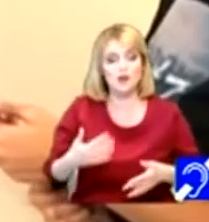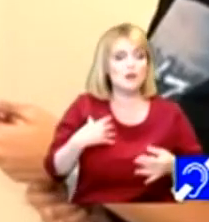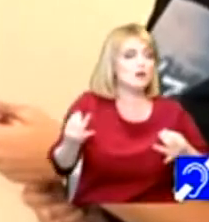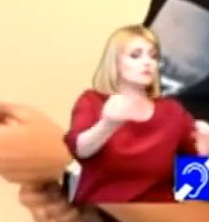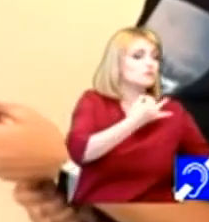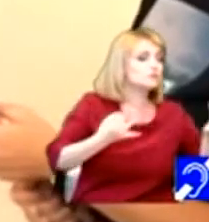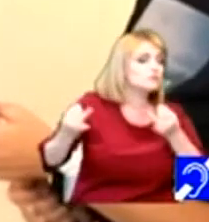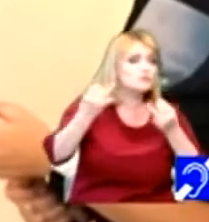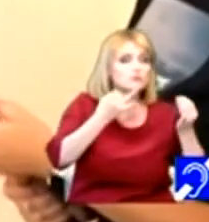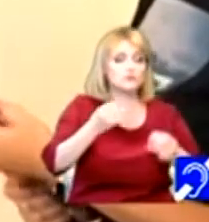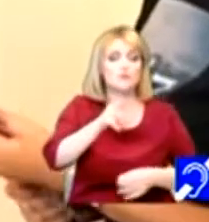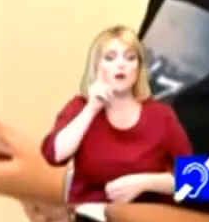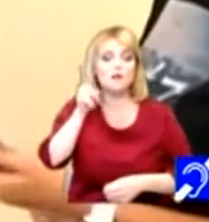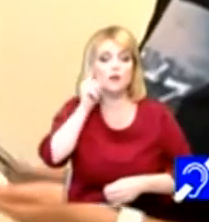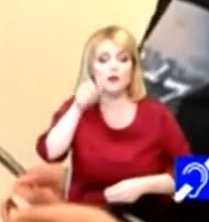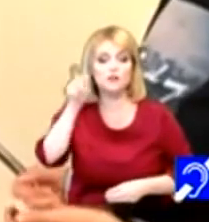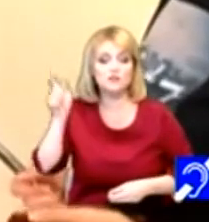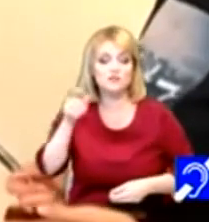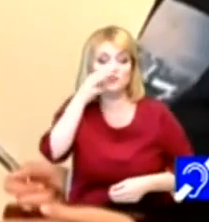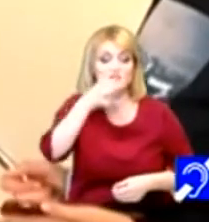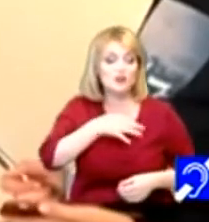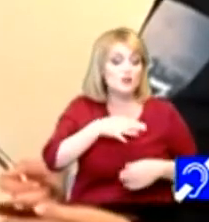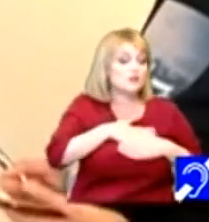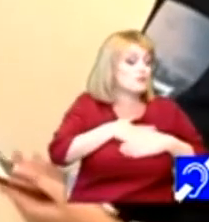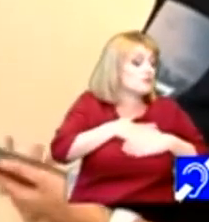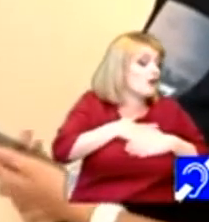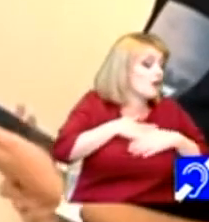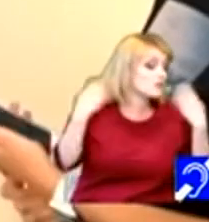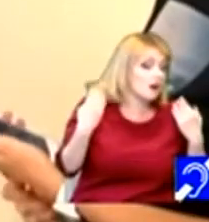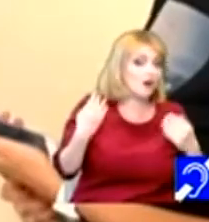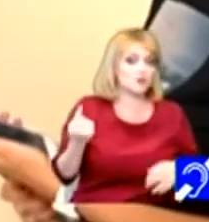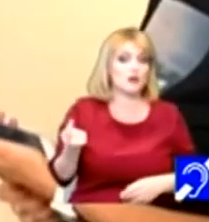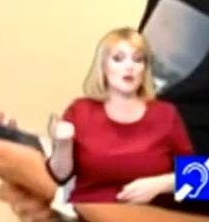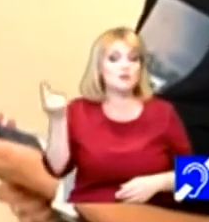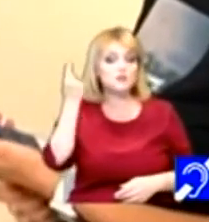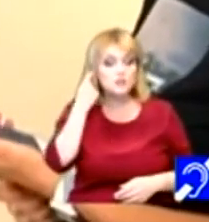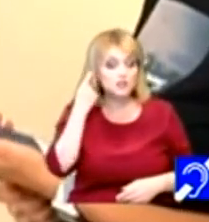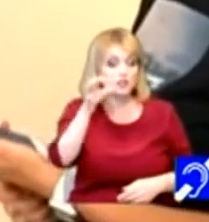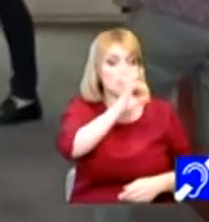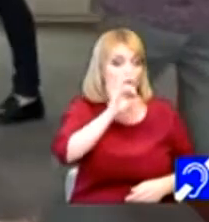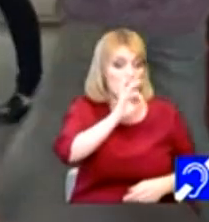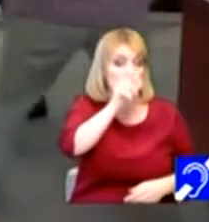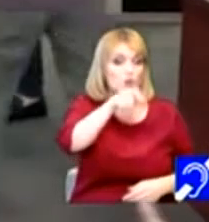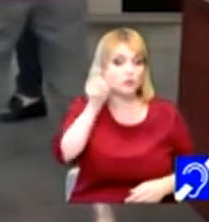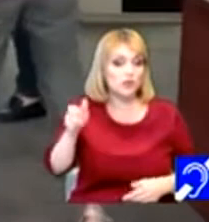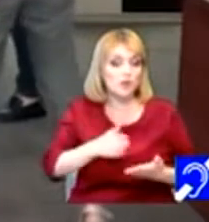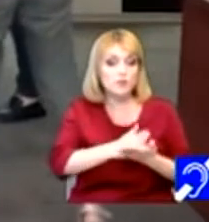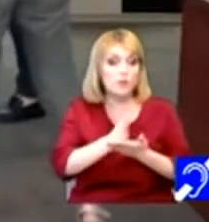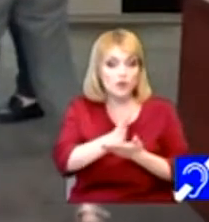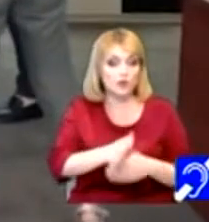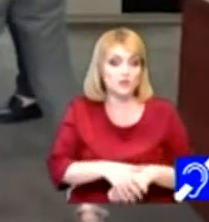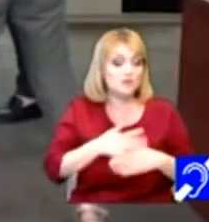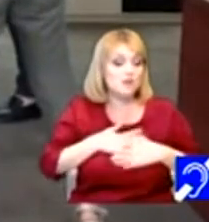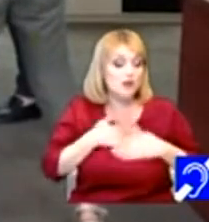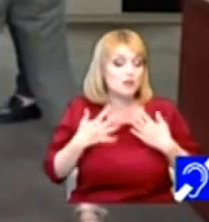tineri care mi-au spus că nu vor să audă din 90% din toți politicienii din Republica Moldova. Chiar dacă Andrei Năstase